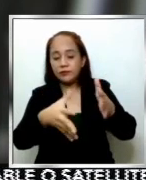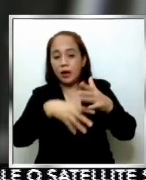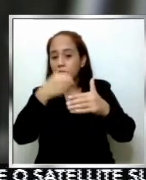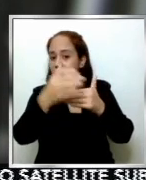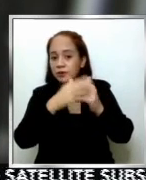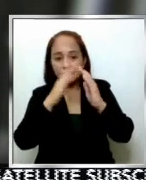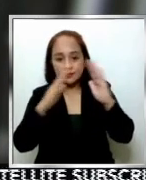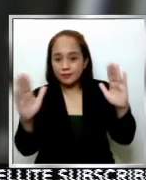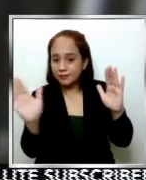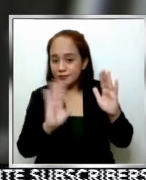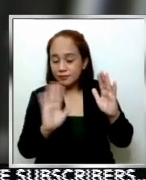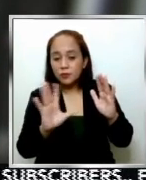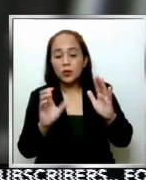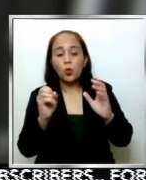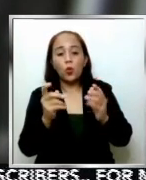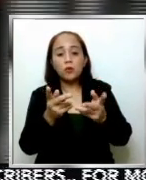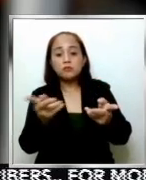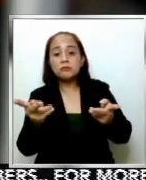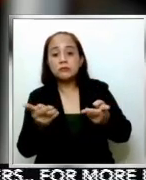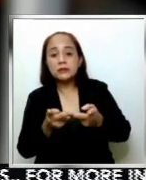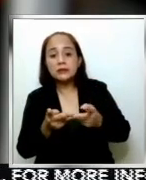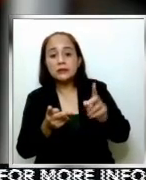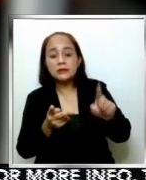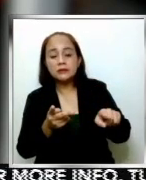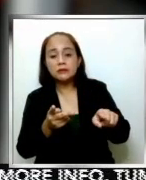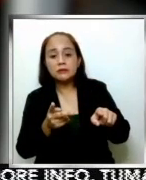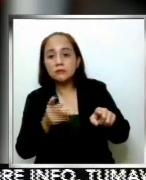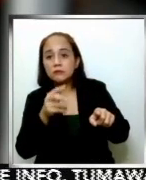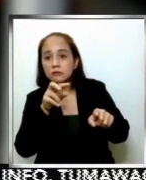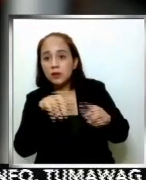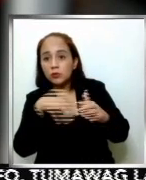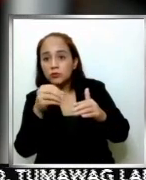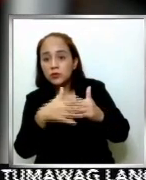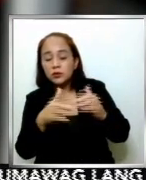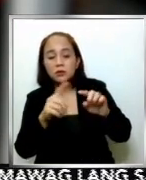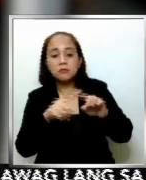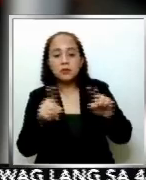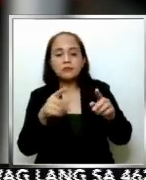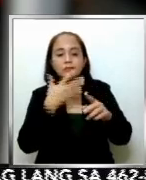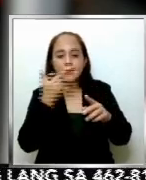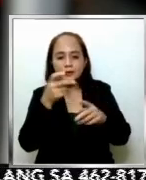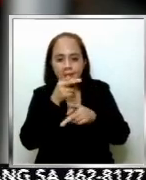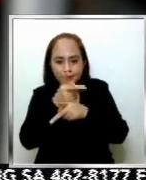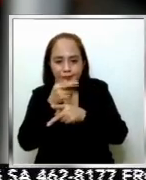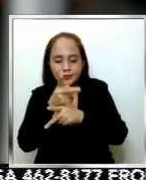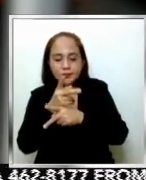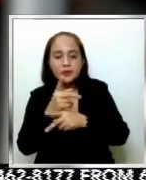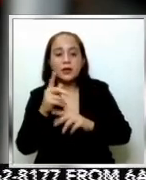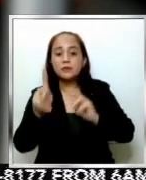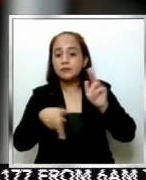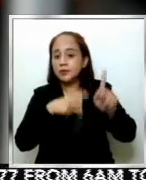o sa lugar na tanaw ito mula sa labas. At maging mapagmatyag sa mga taong umaaligid